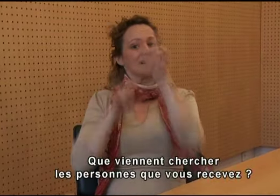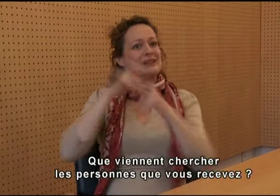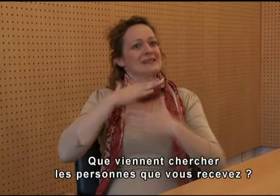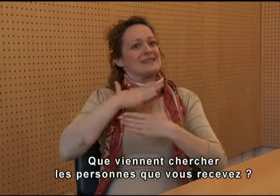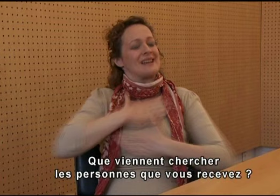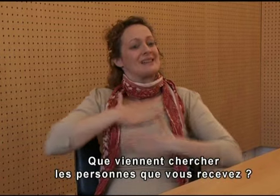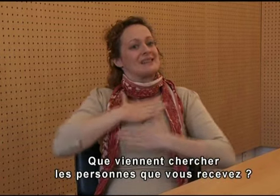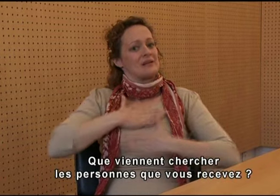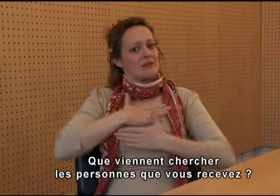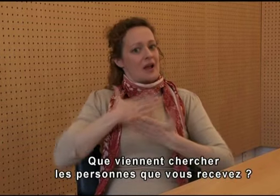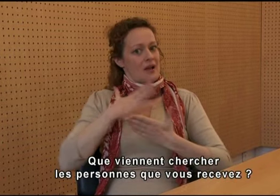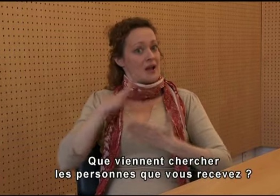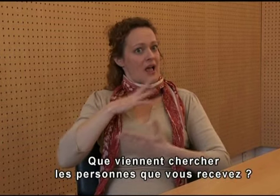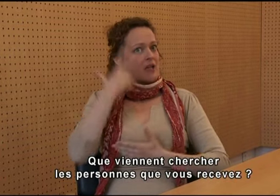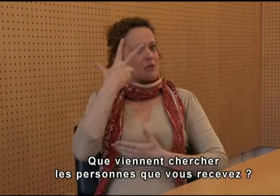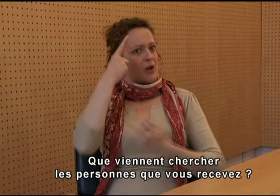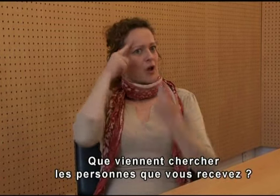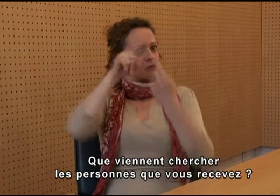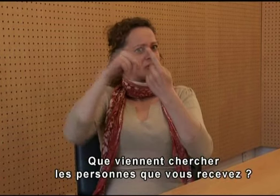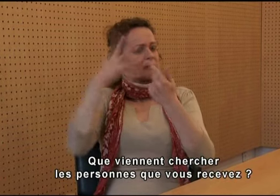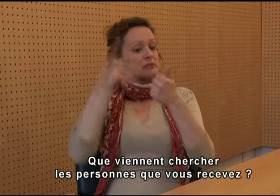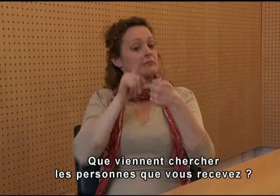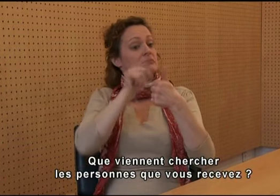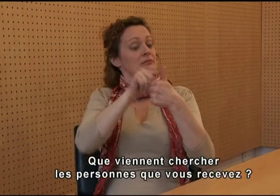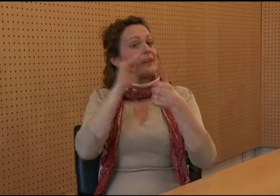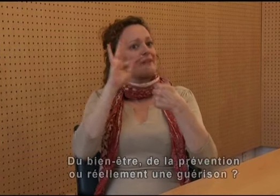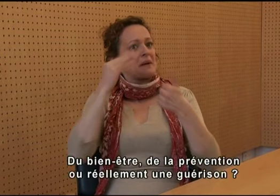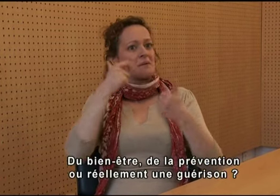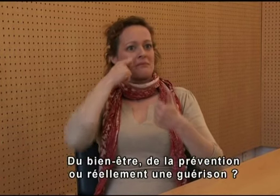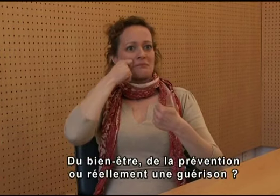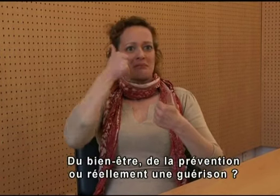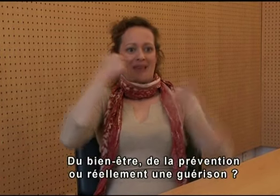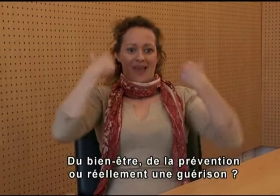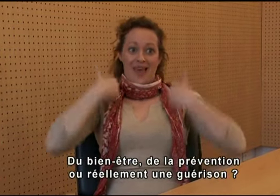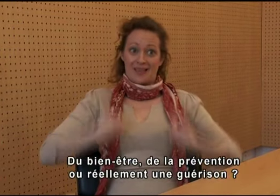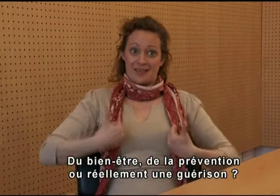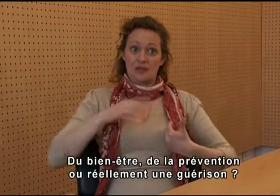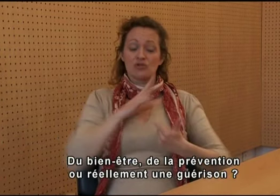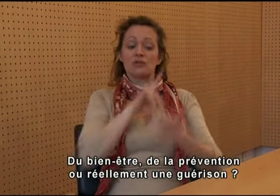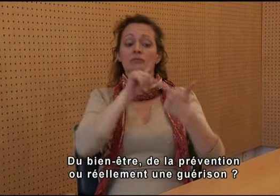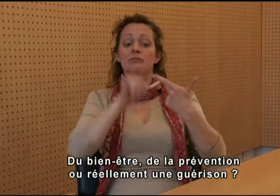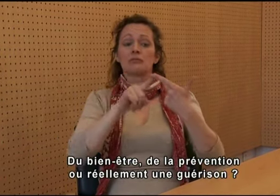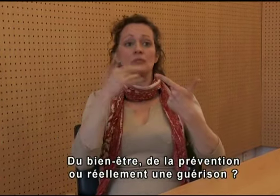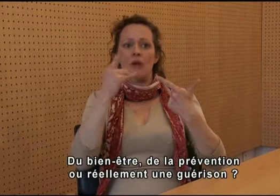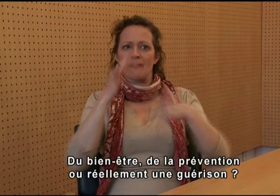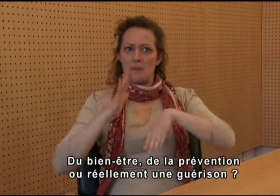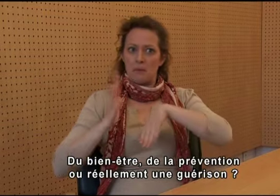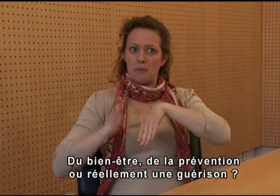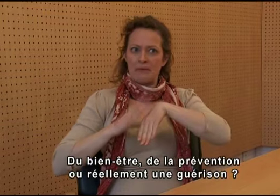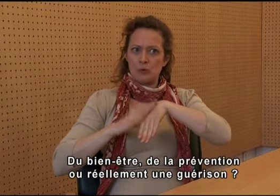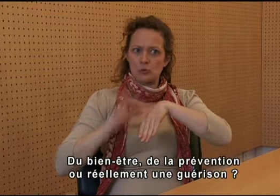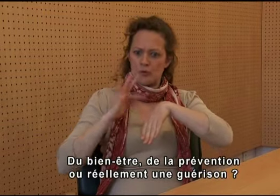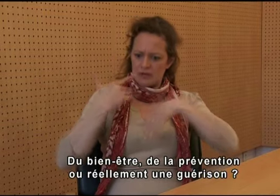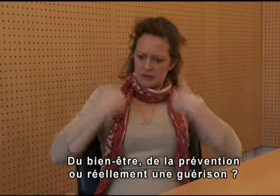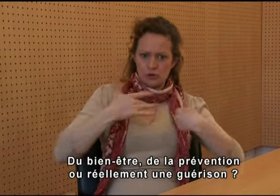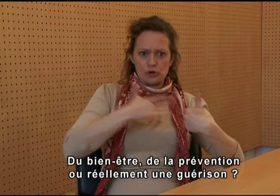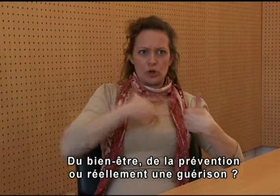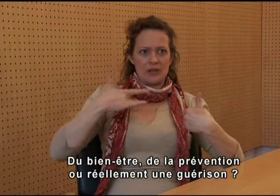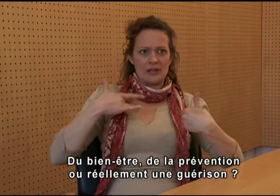Que viennent chercher les personnes que vous recevez ? Du bien-être ? De la